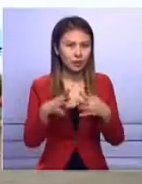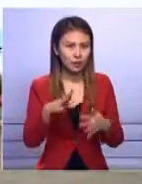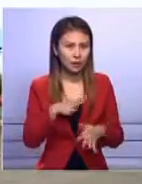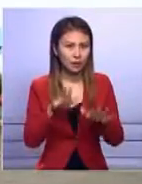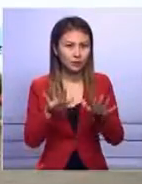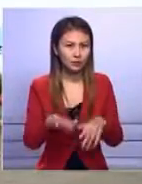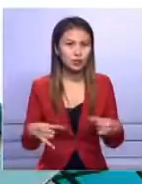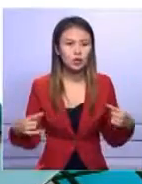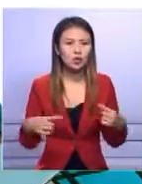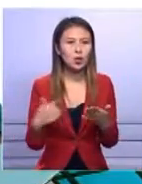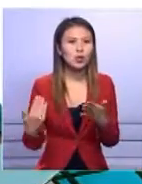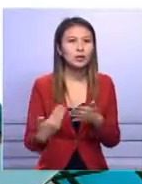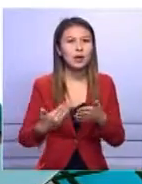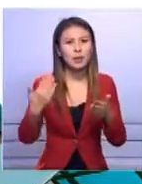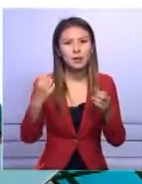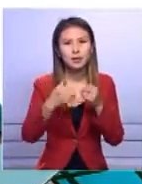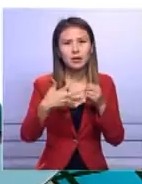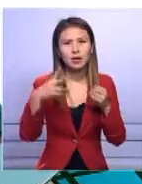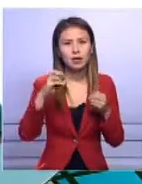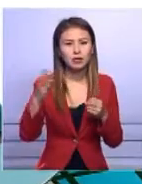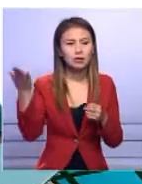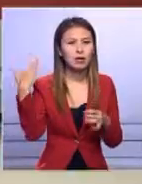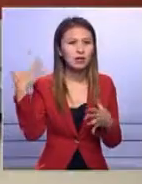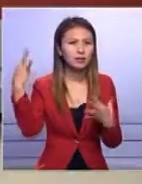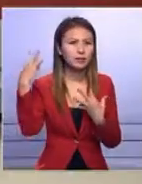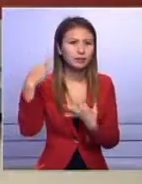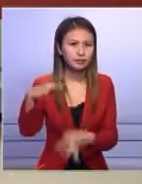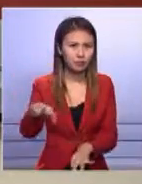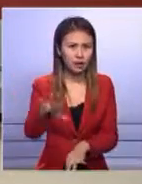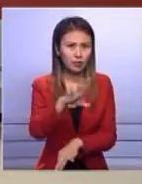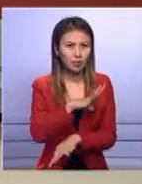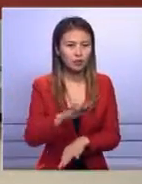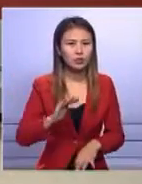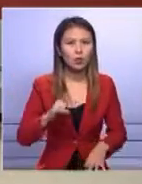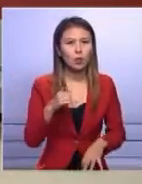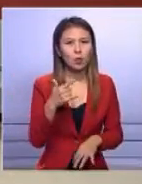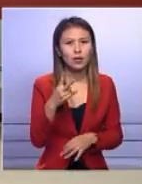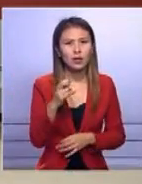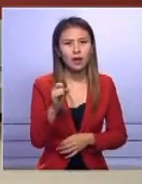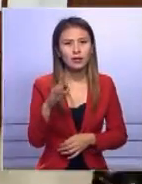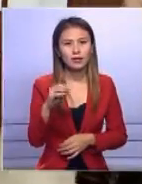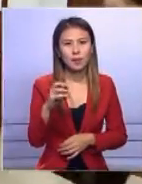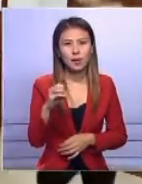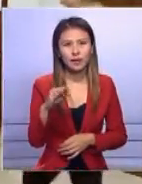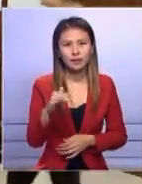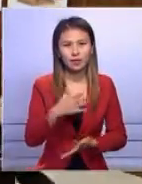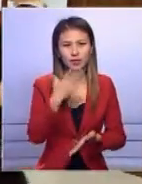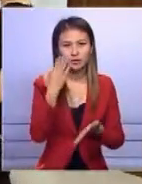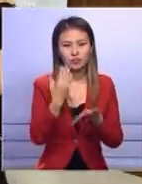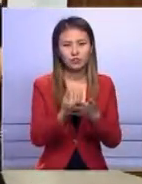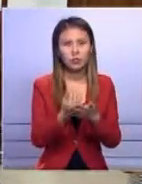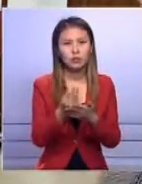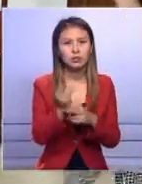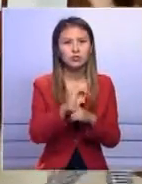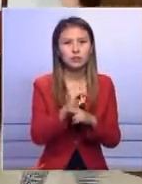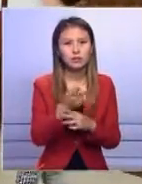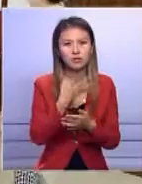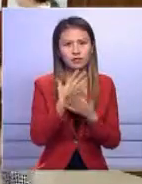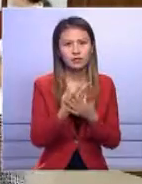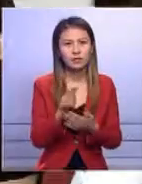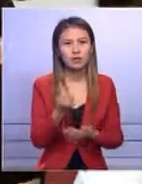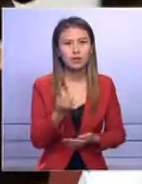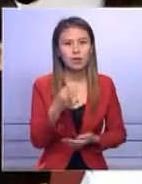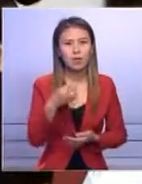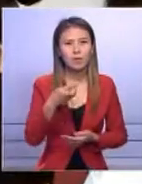аялдайтын бұрынғы нысан 15 жылдан бері қаңырап бос қалған еді. Іскер әйел Гүлнәр Атабаева осы олқылықтың орнын толтырды. Бұл жерден